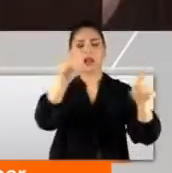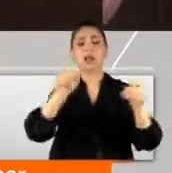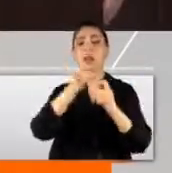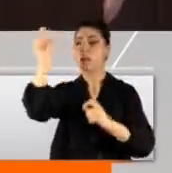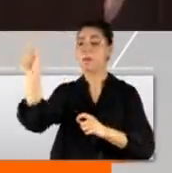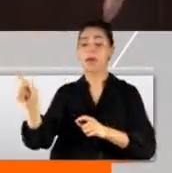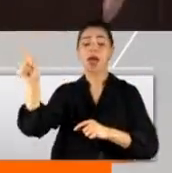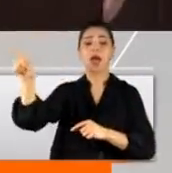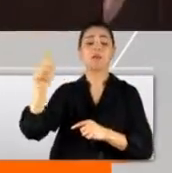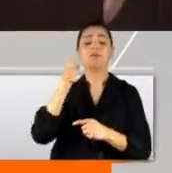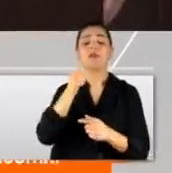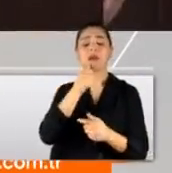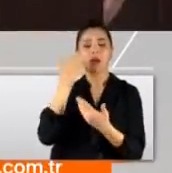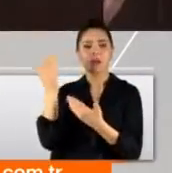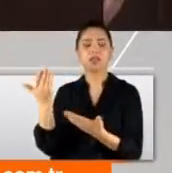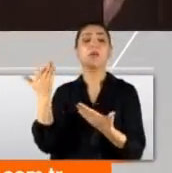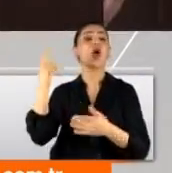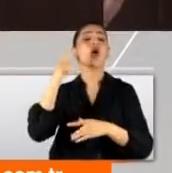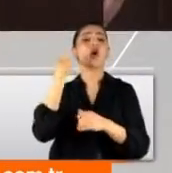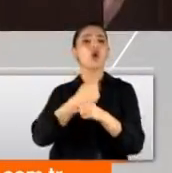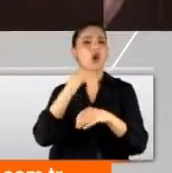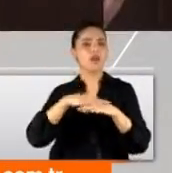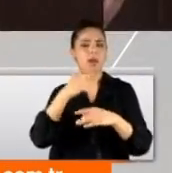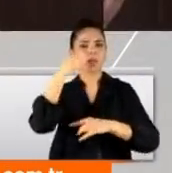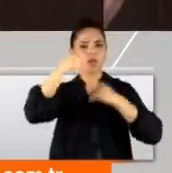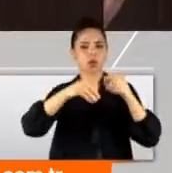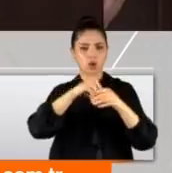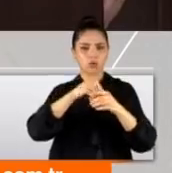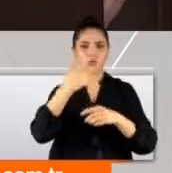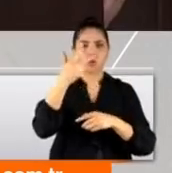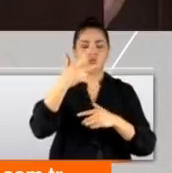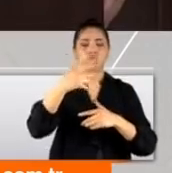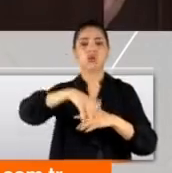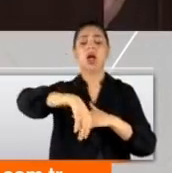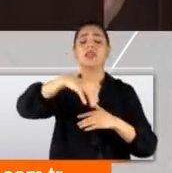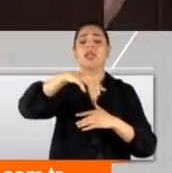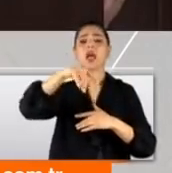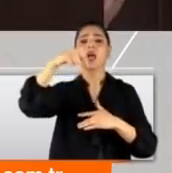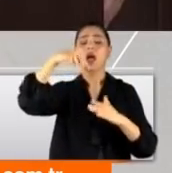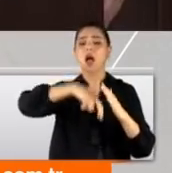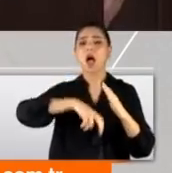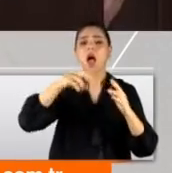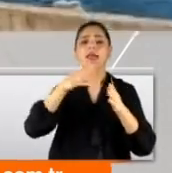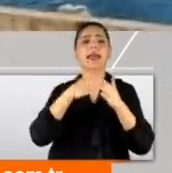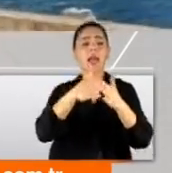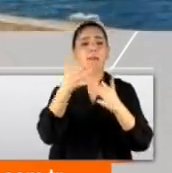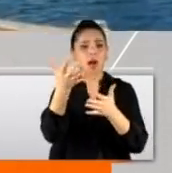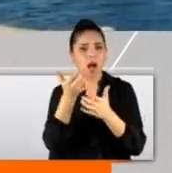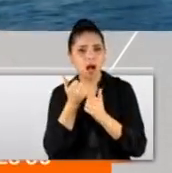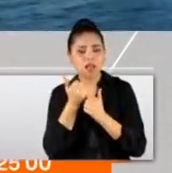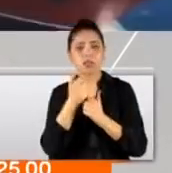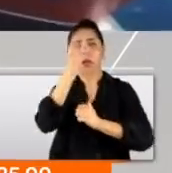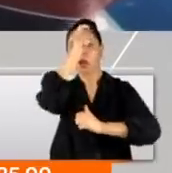Bey'in görevde olduğu dönemde 3 tane sondaj, 2 tane de sismik araştırma gemisi aldık.